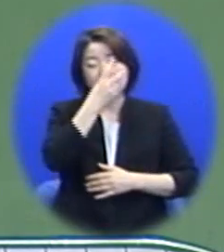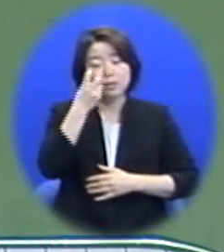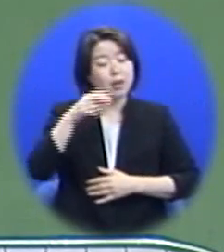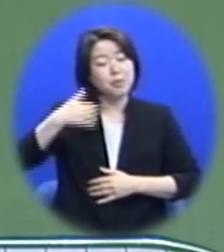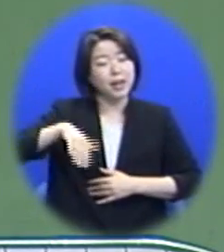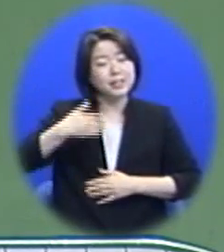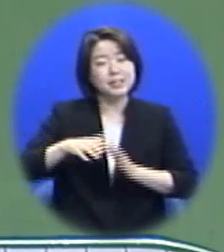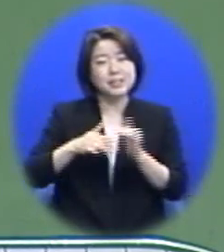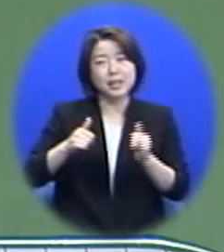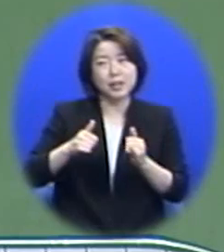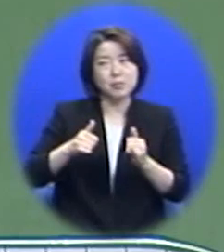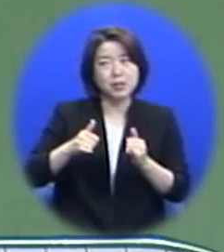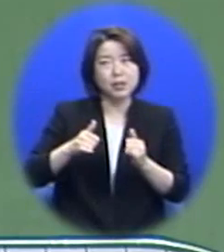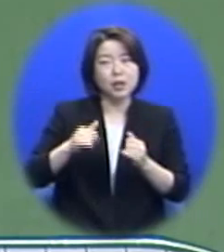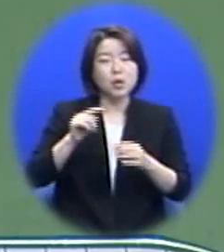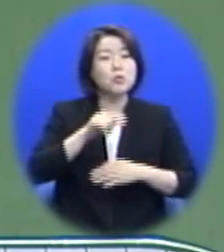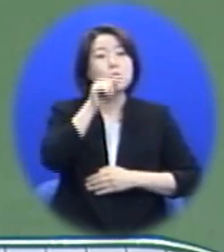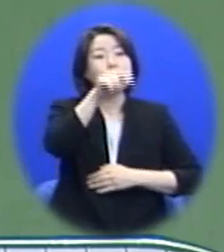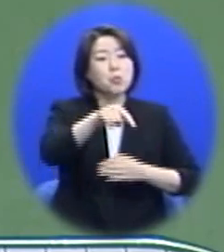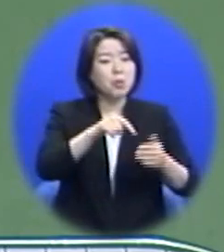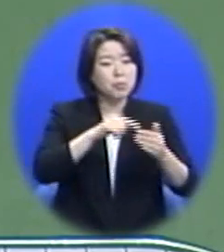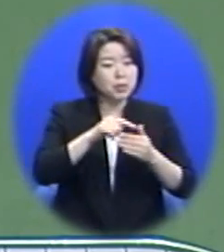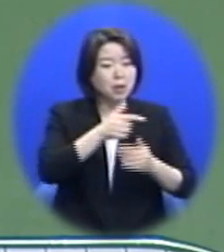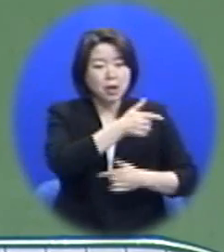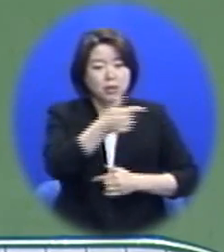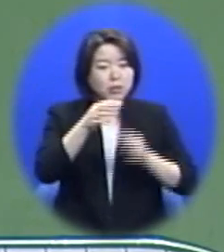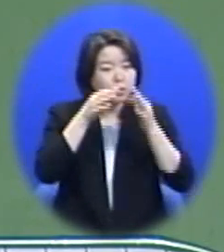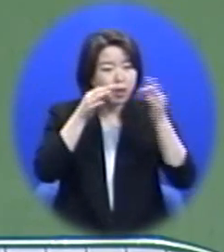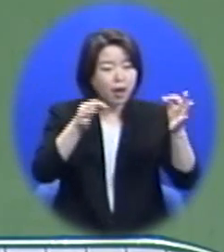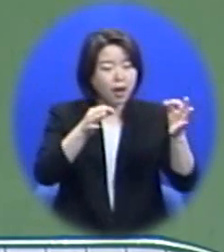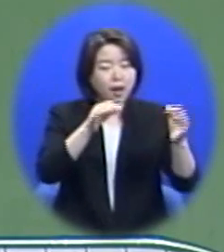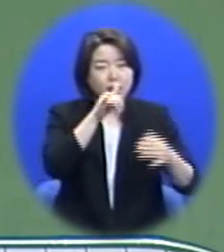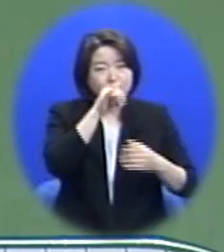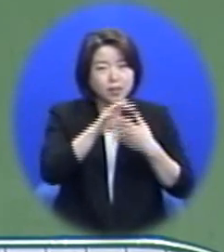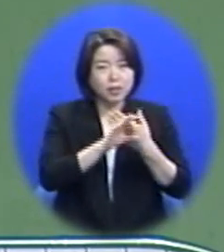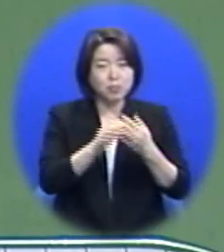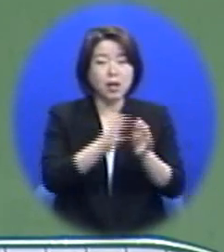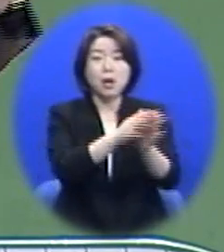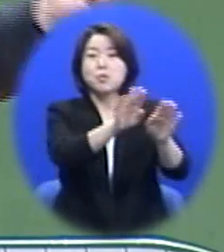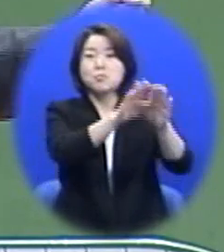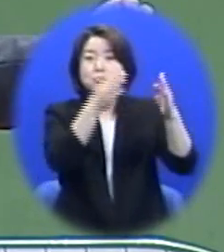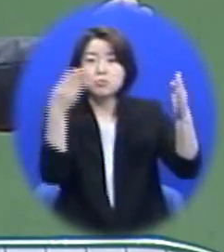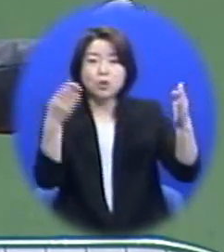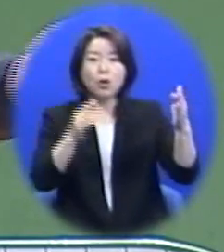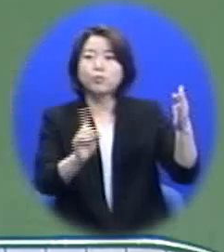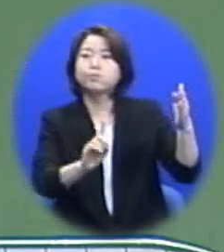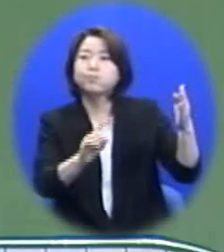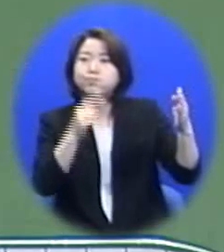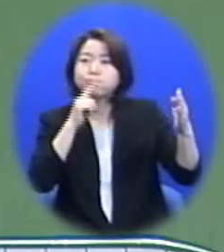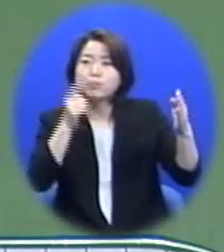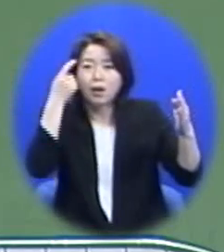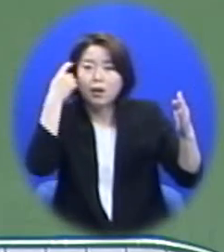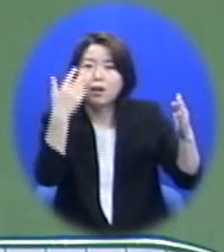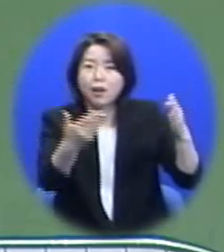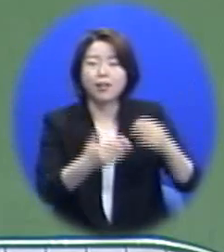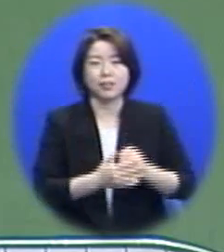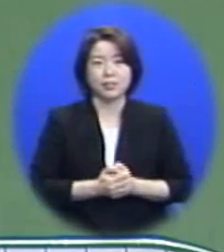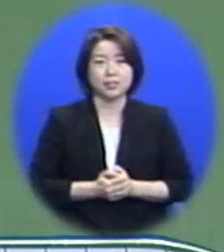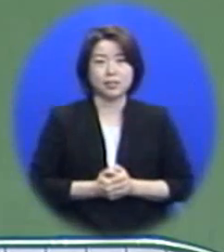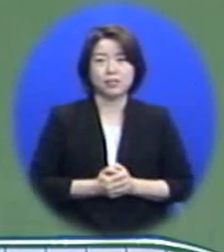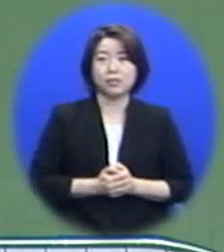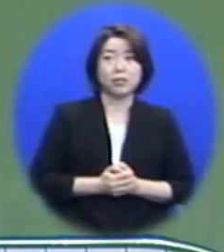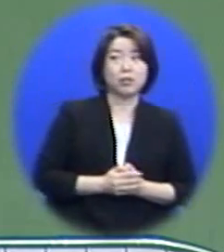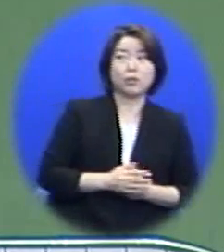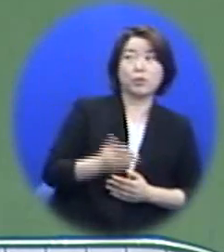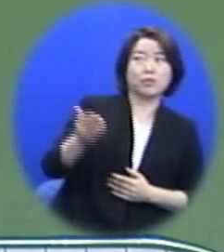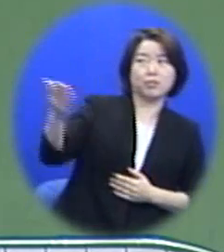있다가 누가 바깥에서 큰 소리를 지르니까 문을 열고 무슨 말을 했습니까 당신하고